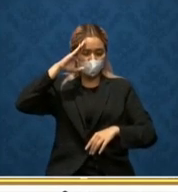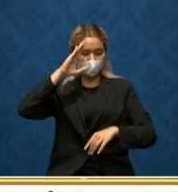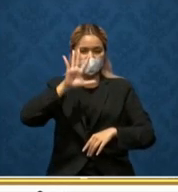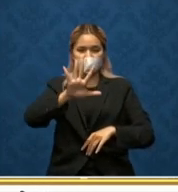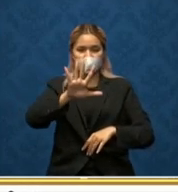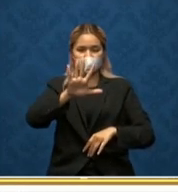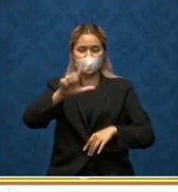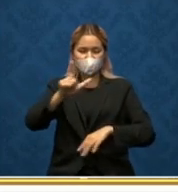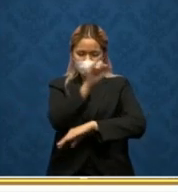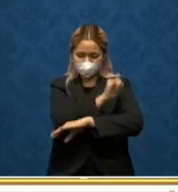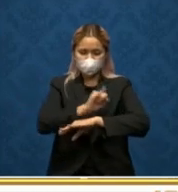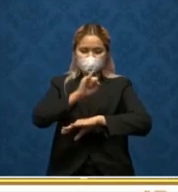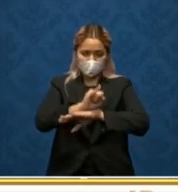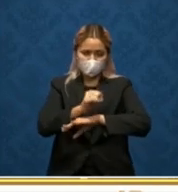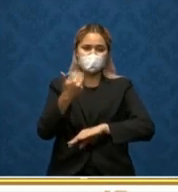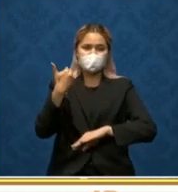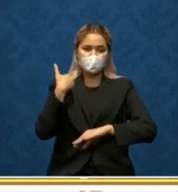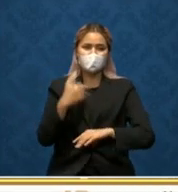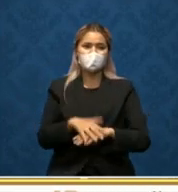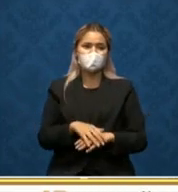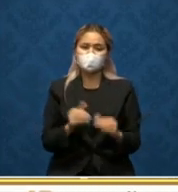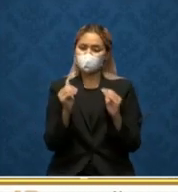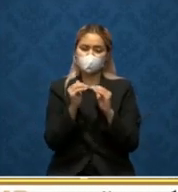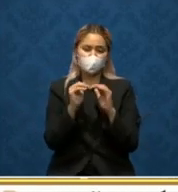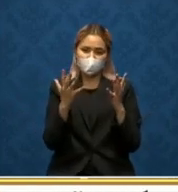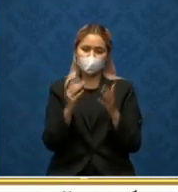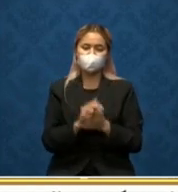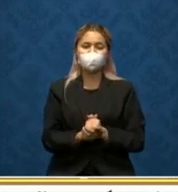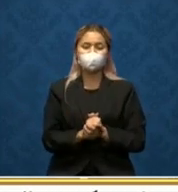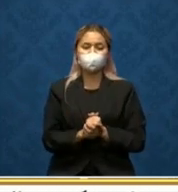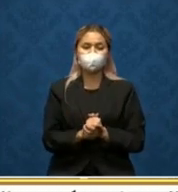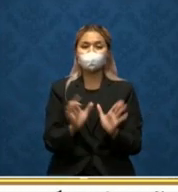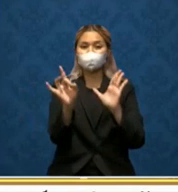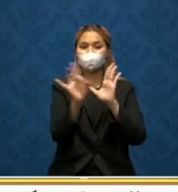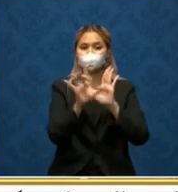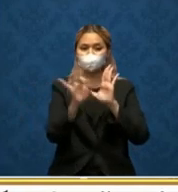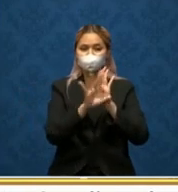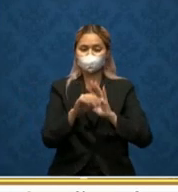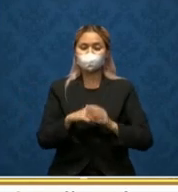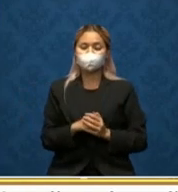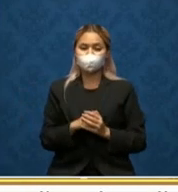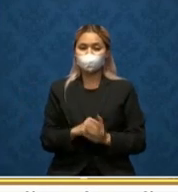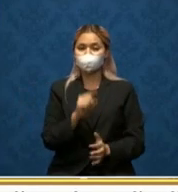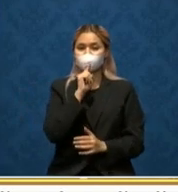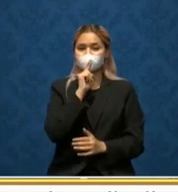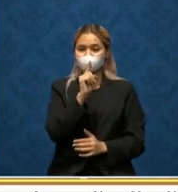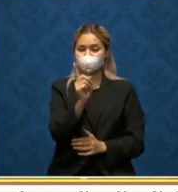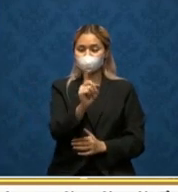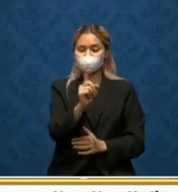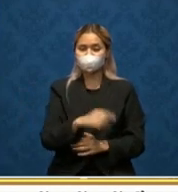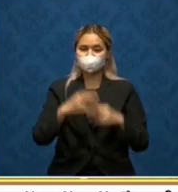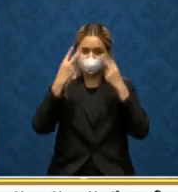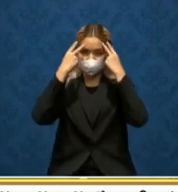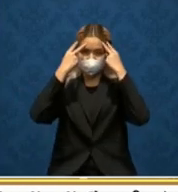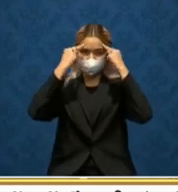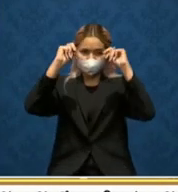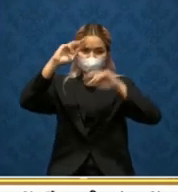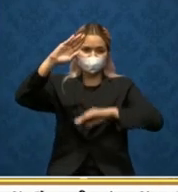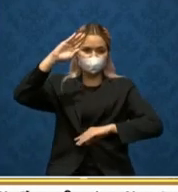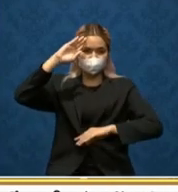ไร่ท่านไม่รู้สึกถึงความอยุติธรรมตรงนี้เลยครับสุดท้ายแล้วครับท่านประธานผมอยากจะพูดถึงท่านพลเอกประยุทธ์ครับ